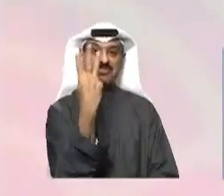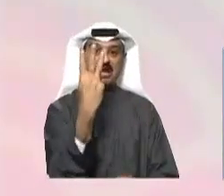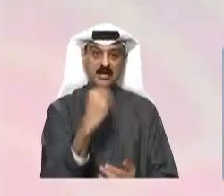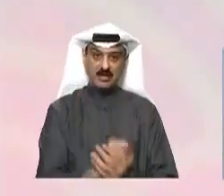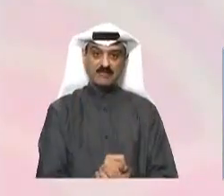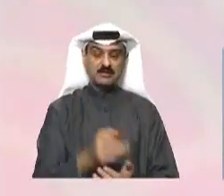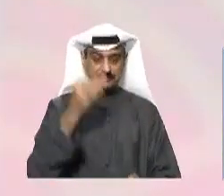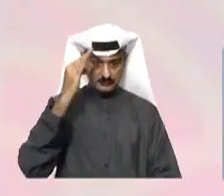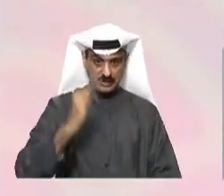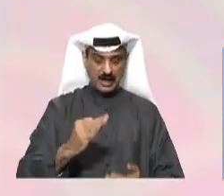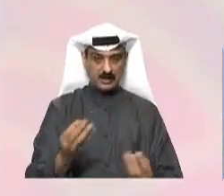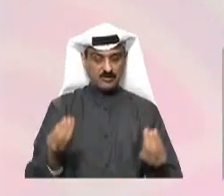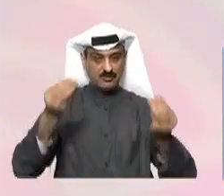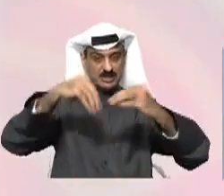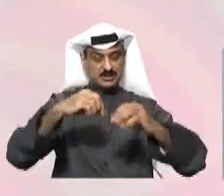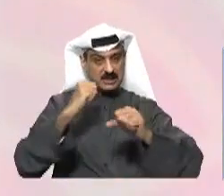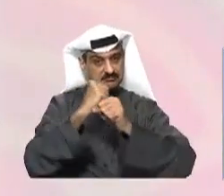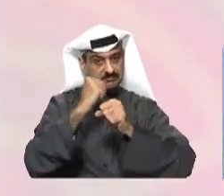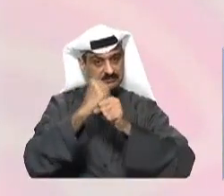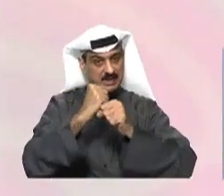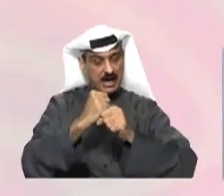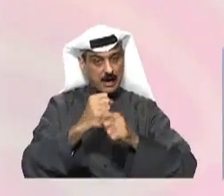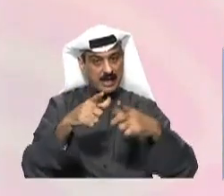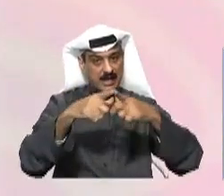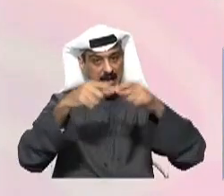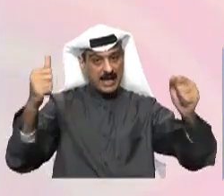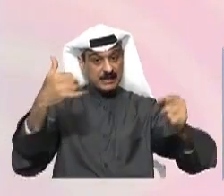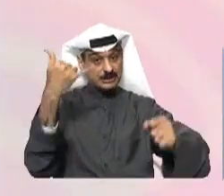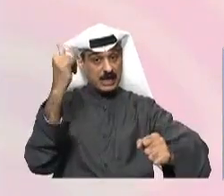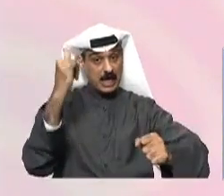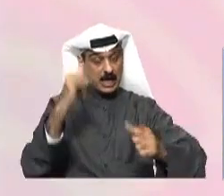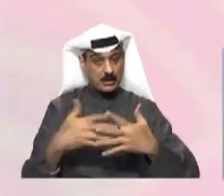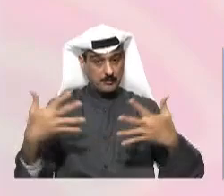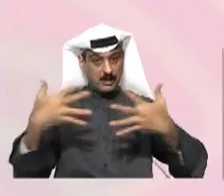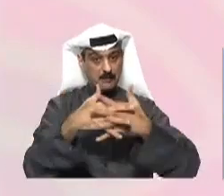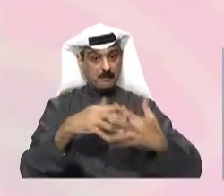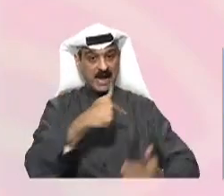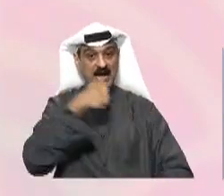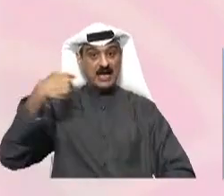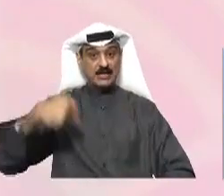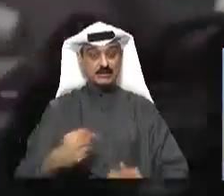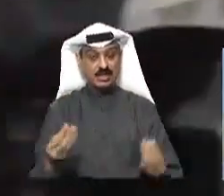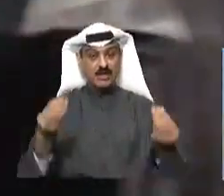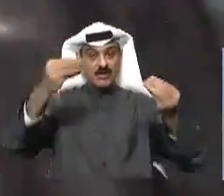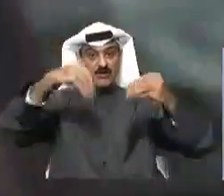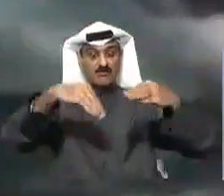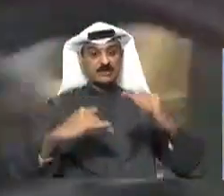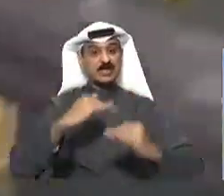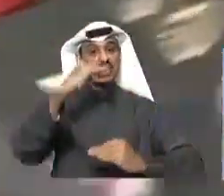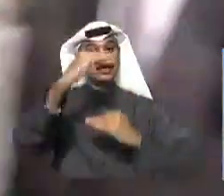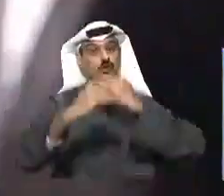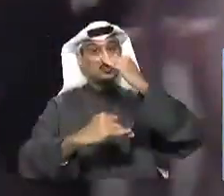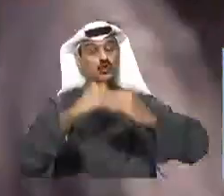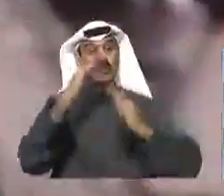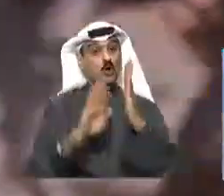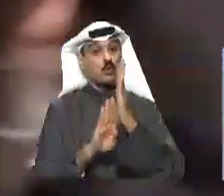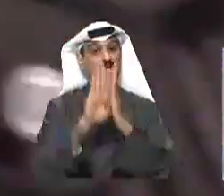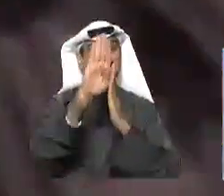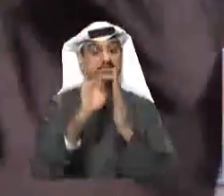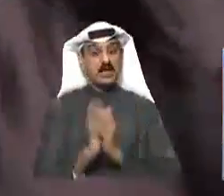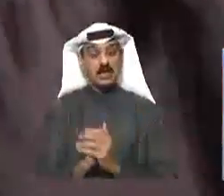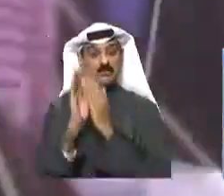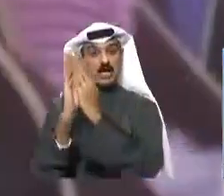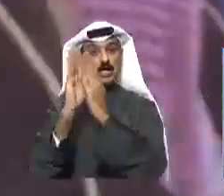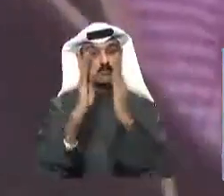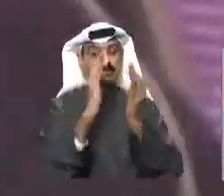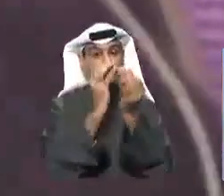على تعزيز العمل الخليجي والعربي المشترك مع الصين، بما يحقق المزيد من النمو والازدهار في العديد من